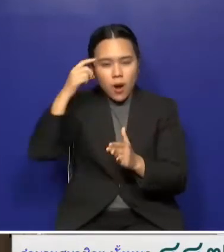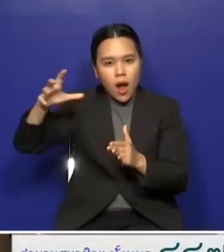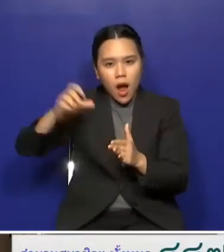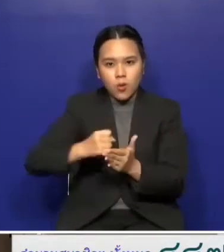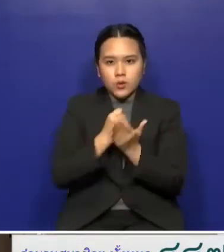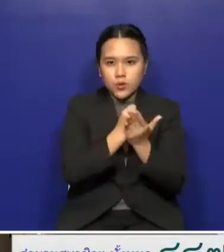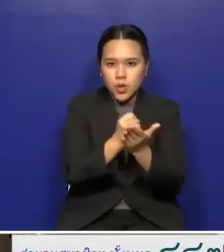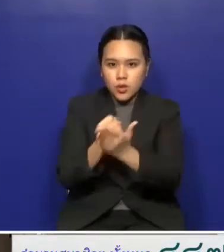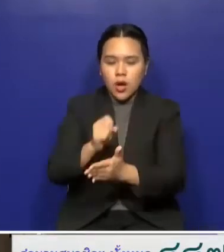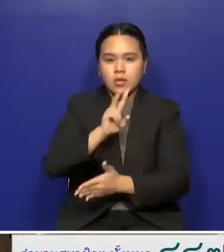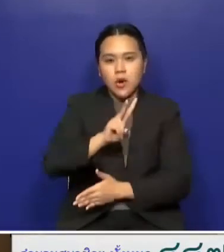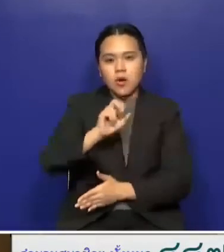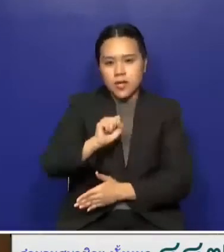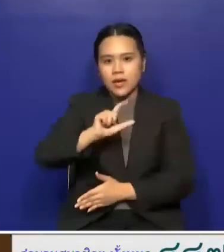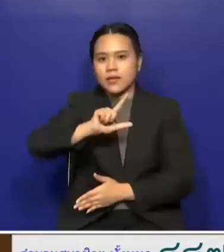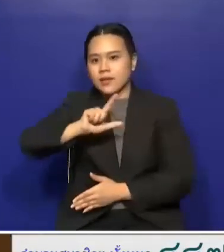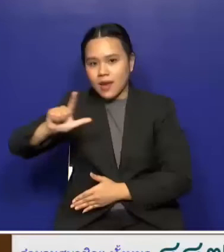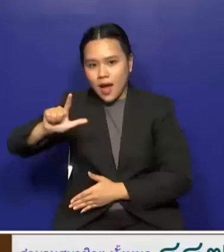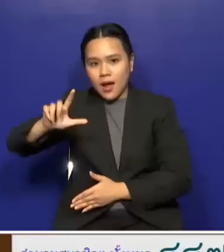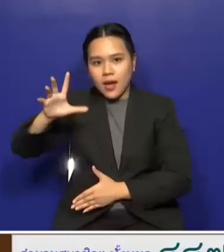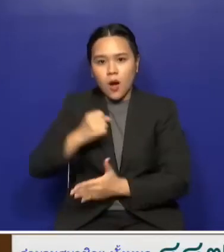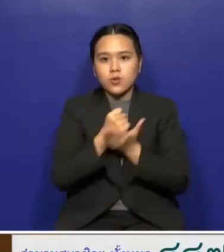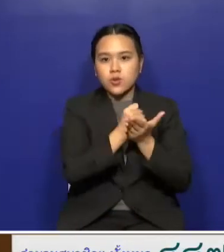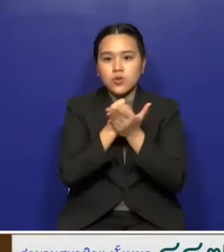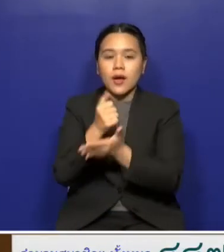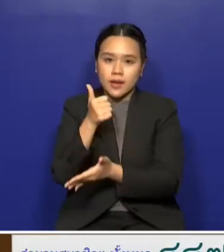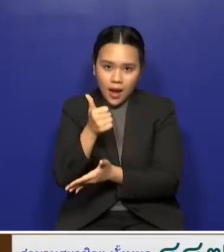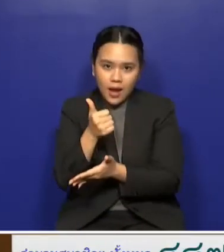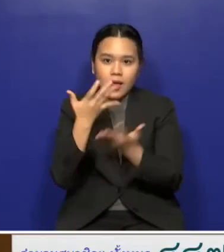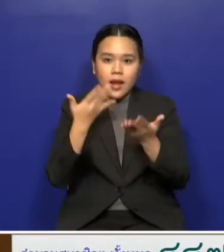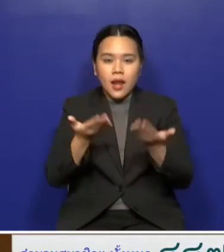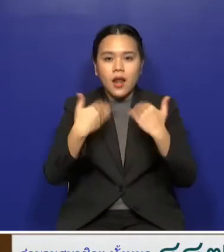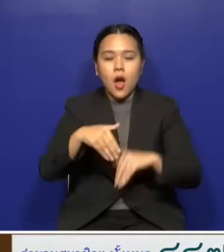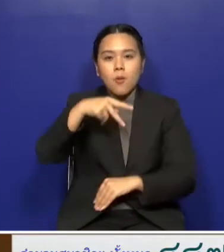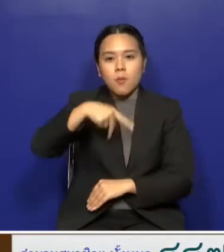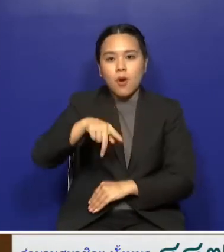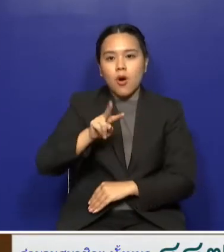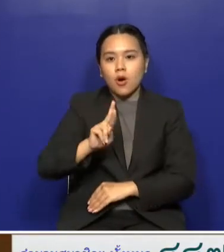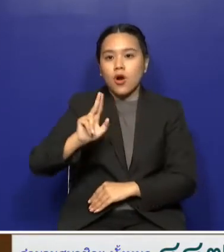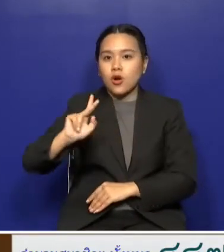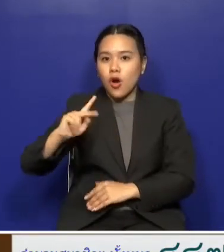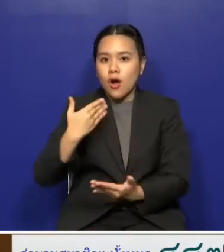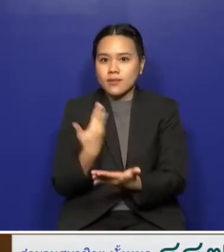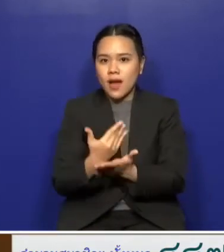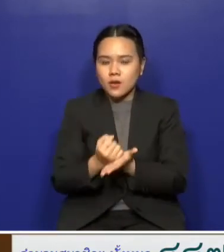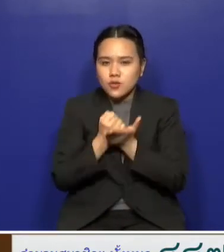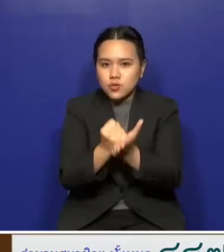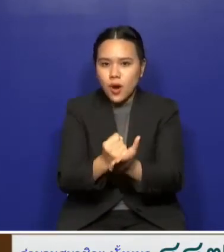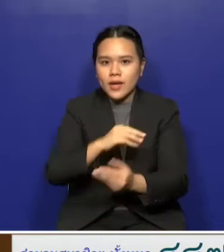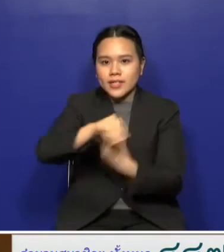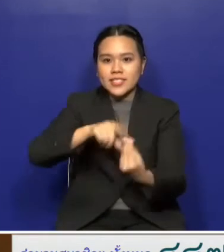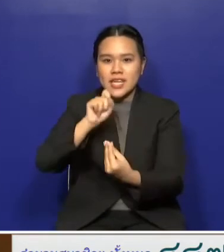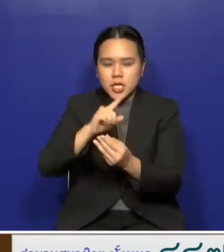อีก 200,000 ล้านบาทและมีเงินจากพ.ร.ก.ในส่วนกระตุ้นเศรษฐกิจที่ยังไม่ได้อนุมัติอีกเกือบ 300,000 ล้านบ